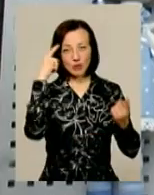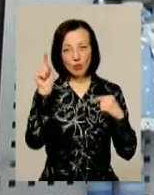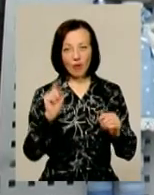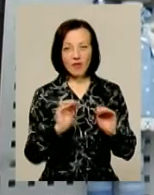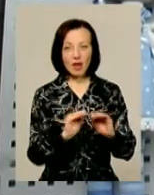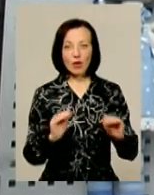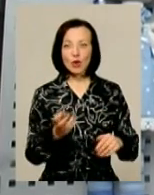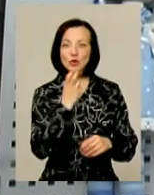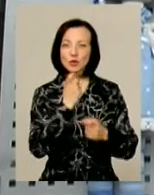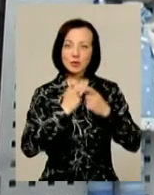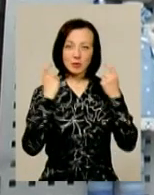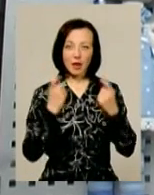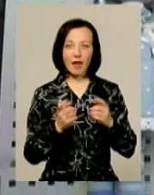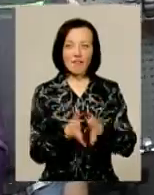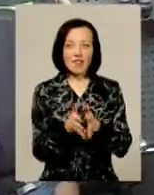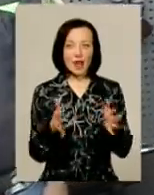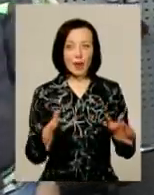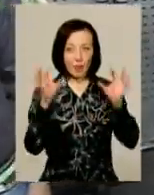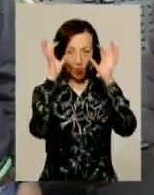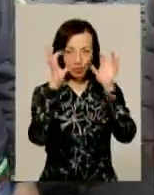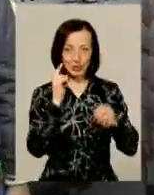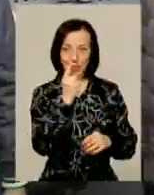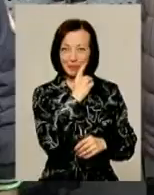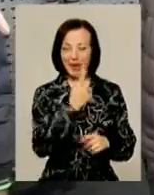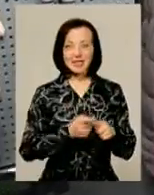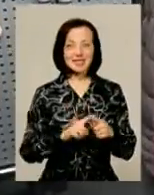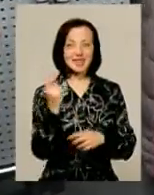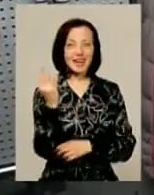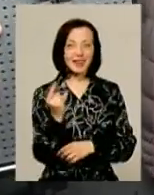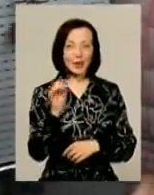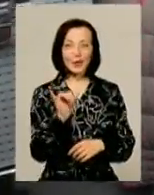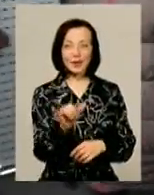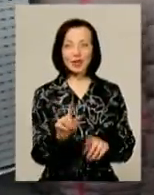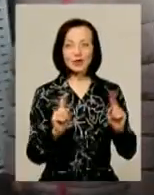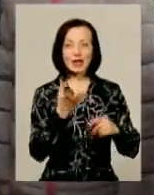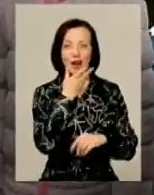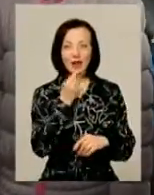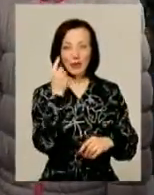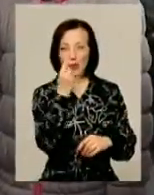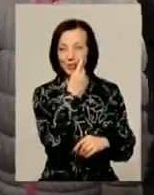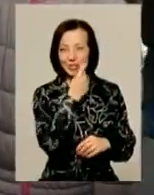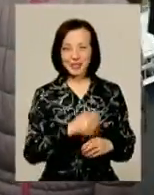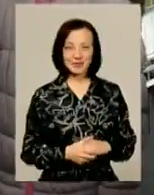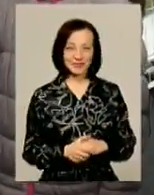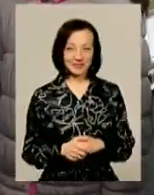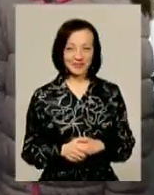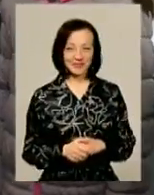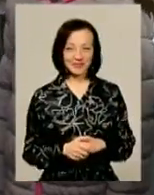герої з усмішками і великими очима. Ці ляльки, тому що в них дуже гарні очі,